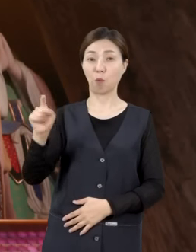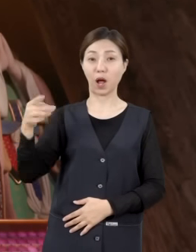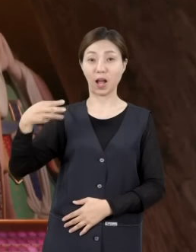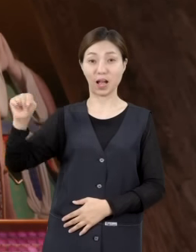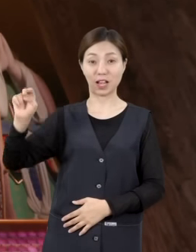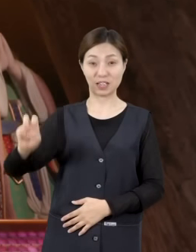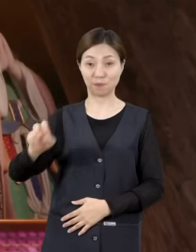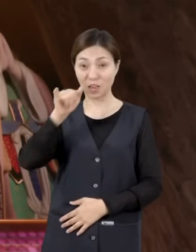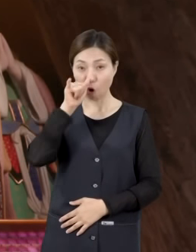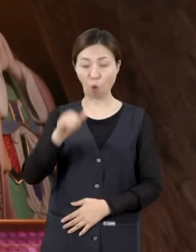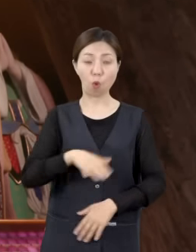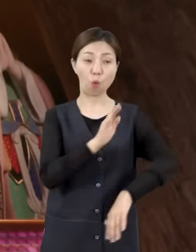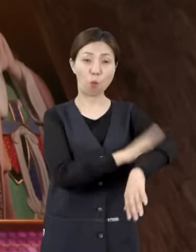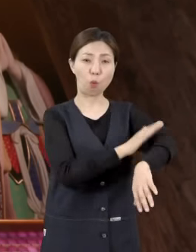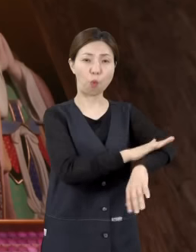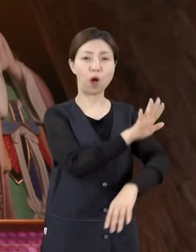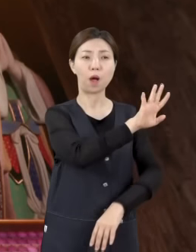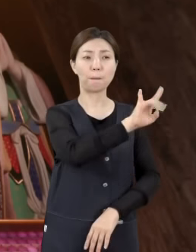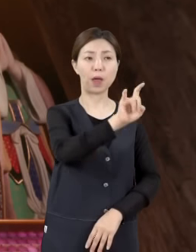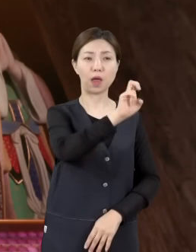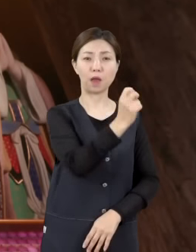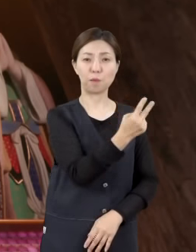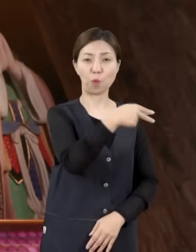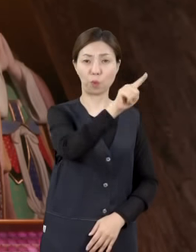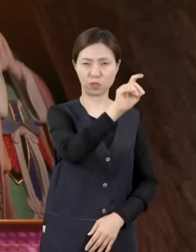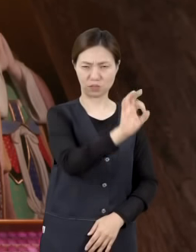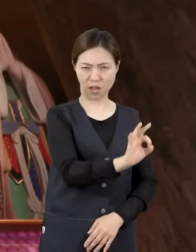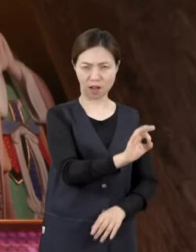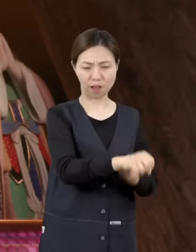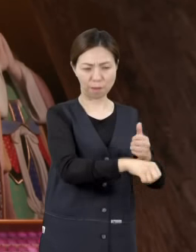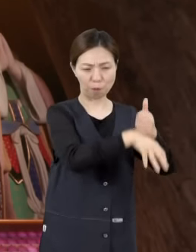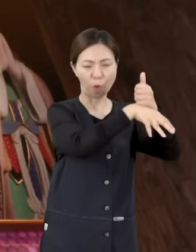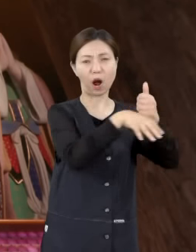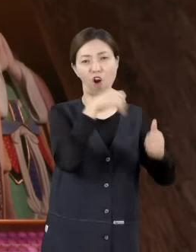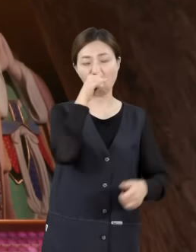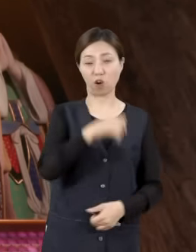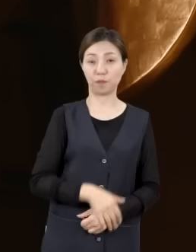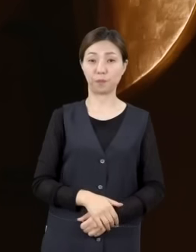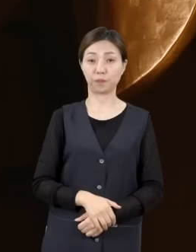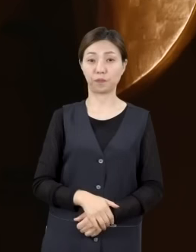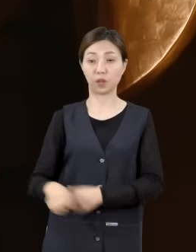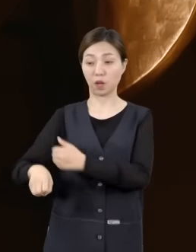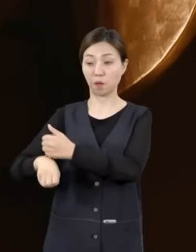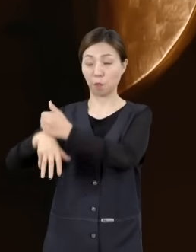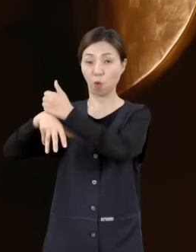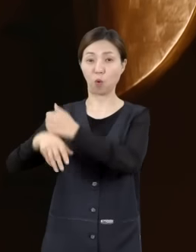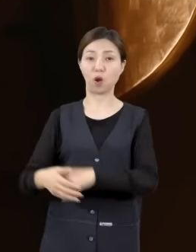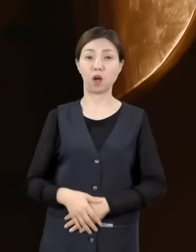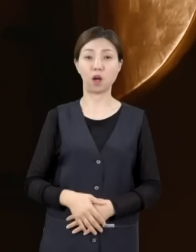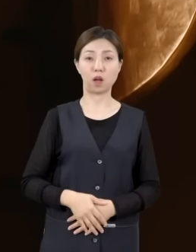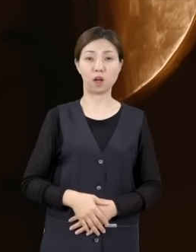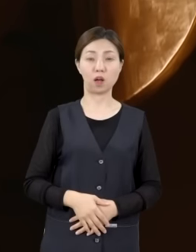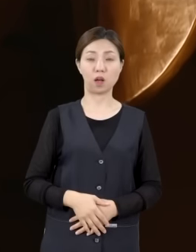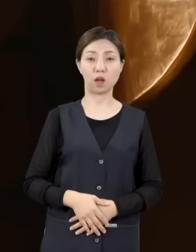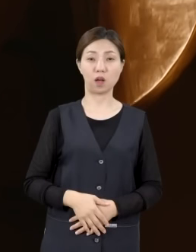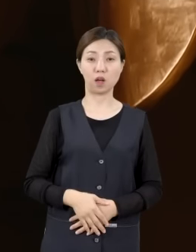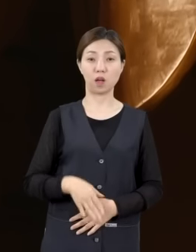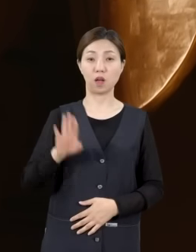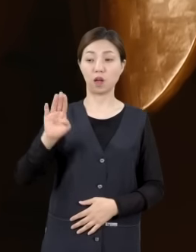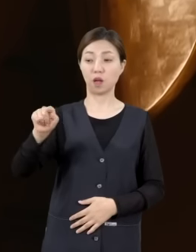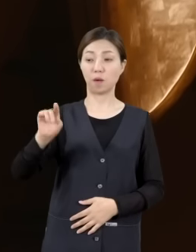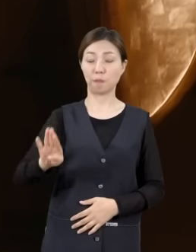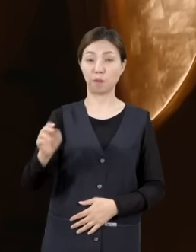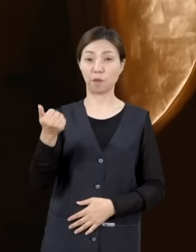오른쪽에는 대묘 보살님께서서 계십니다 버림